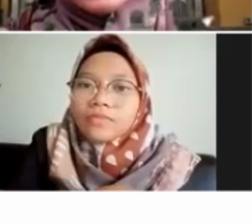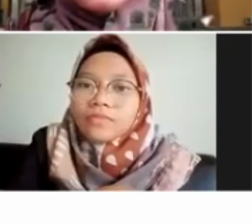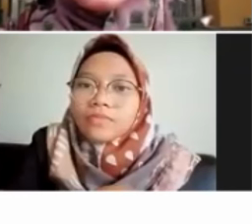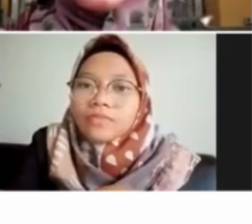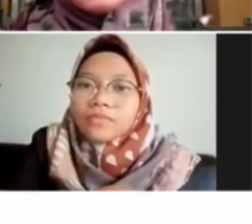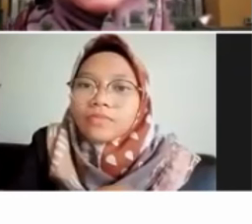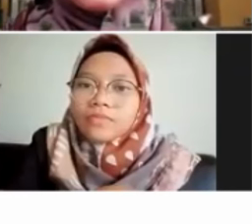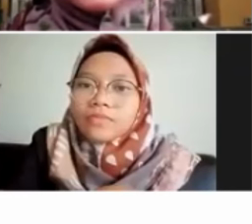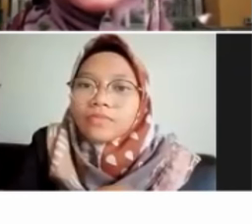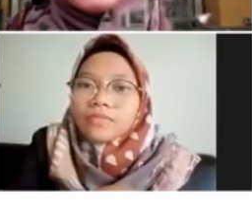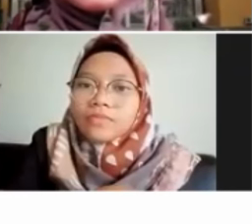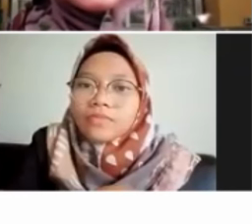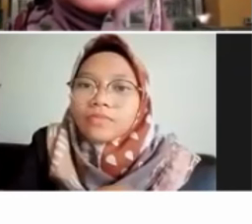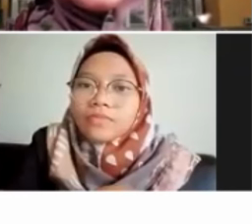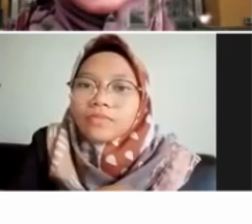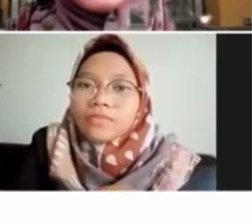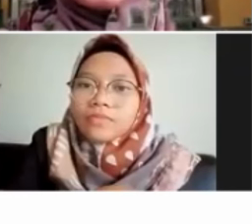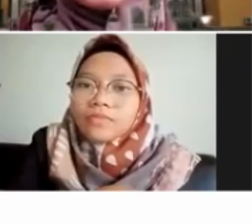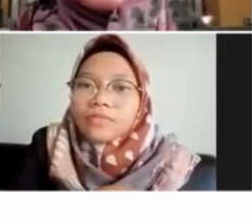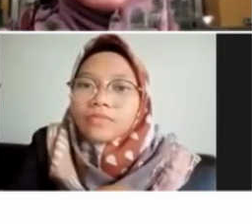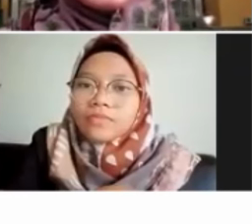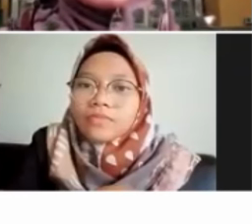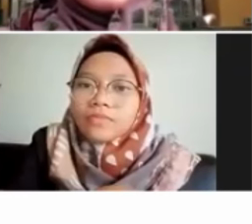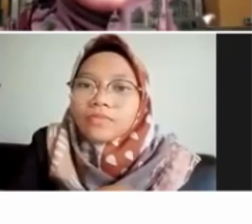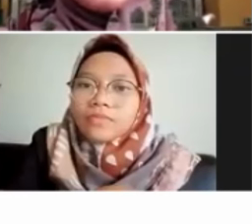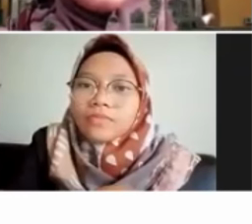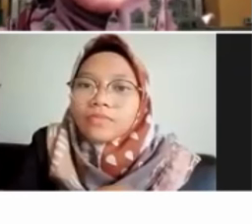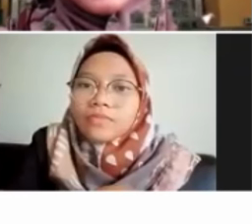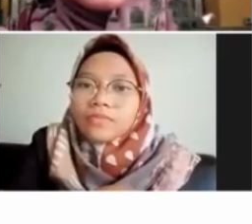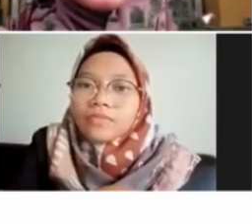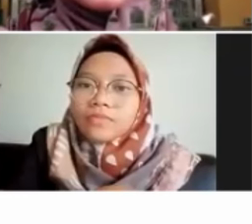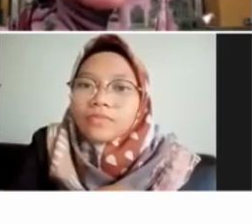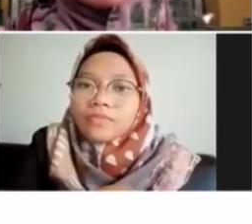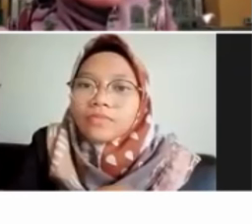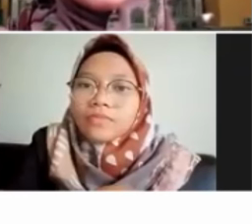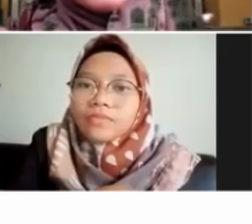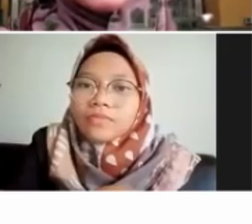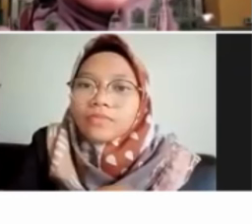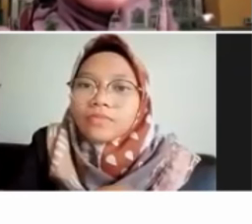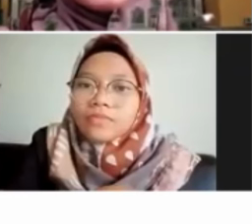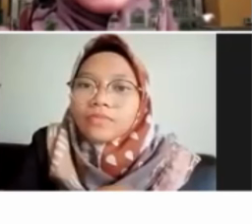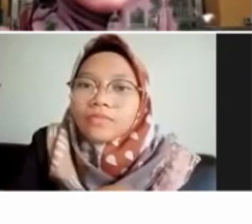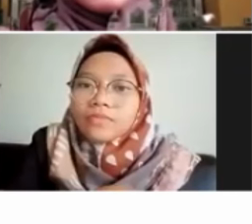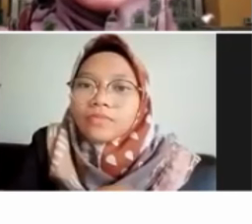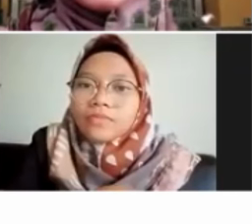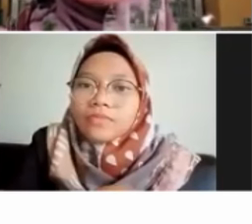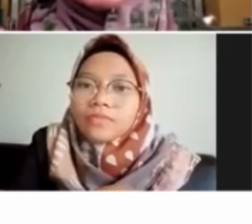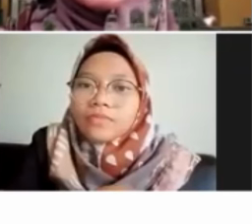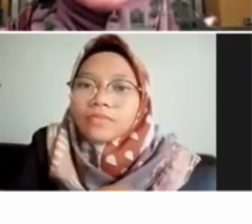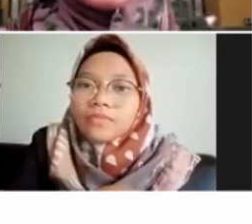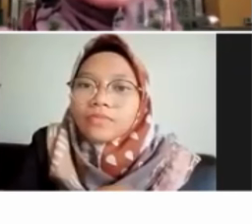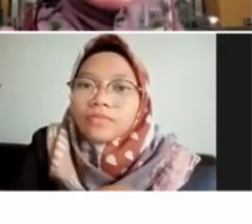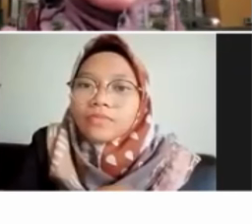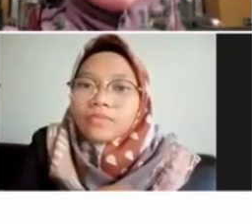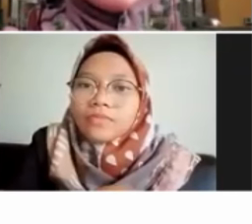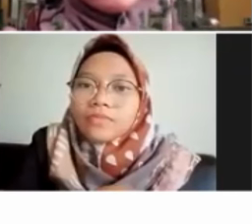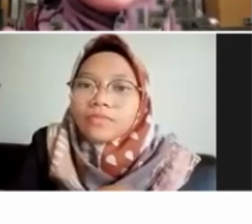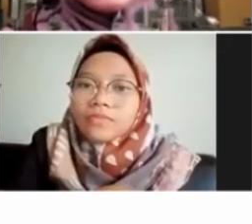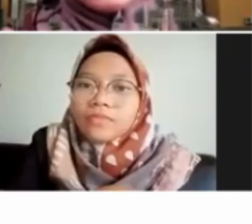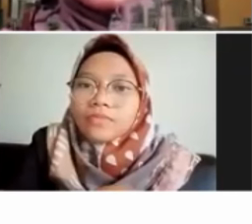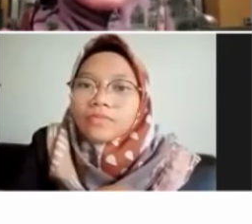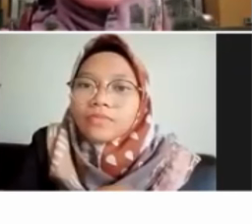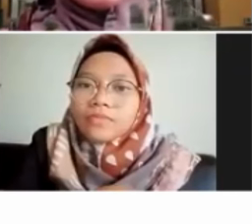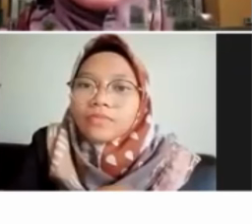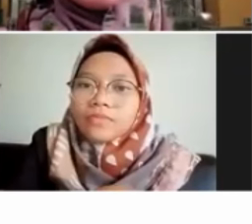sel-sel tubuh individu dengan imunitas ini nanti akan bisa menghasilkan antibodi, bisa memiliki sistem